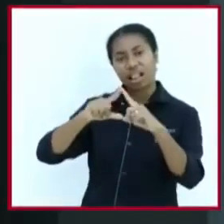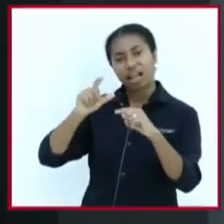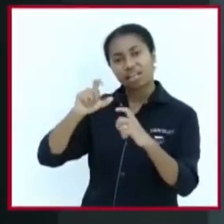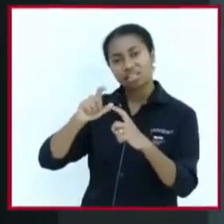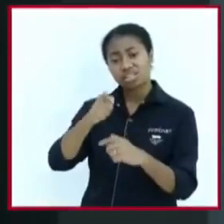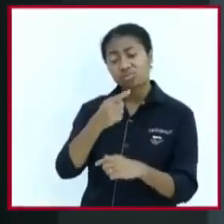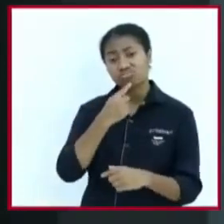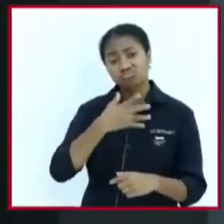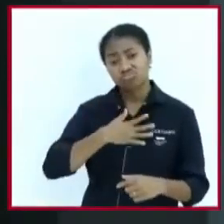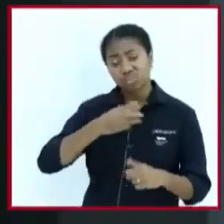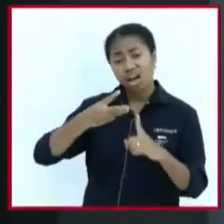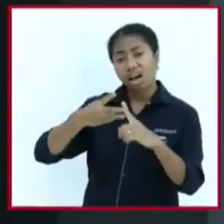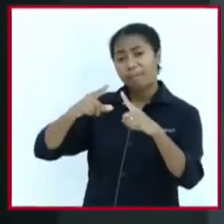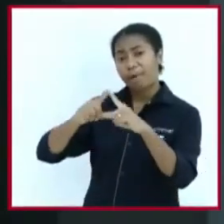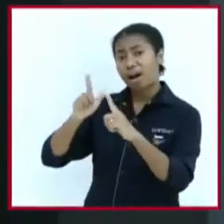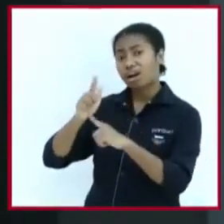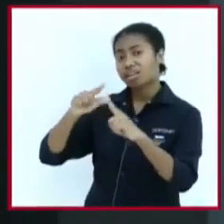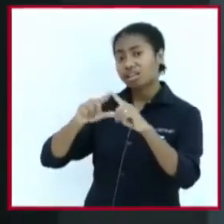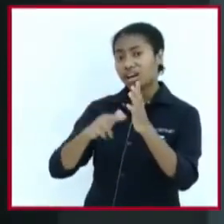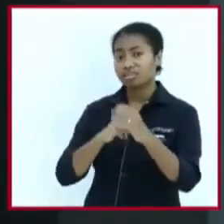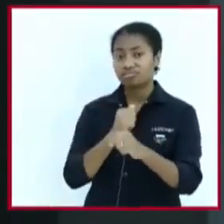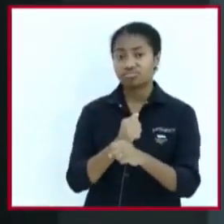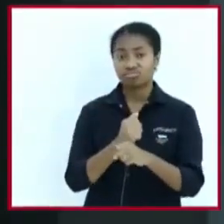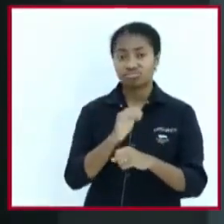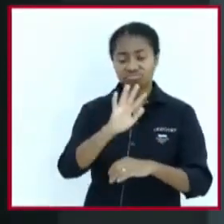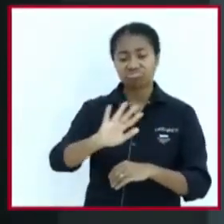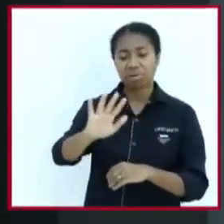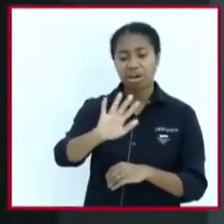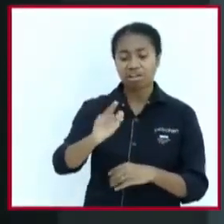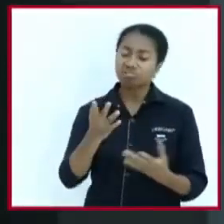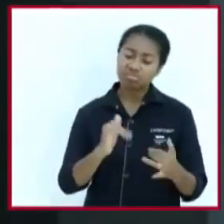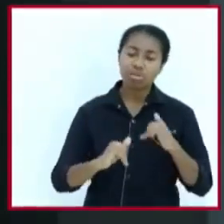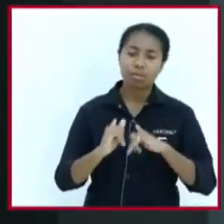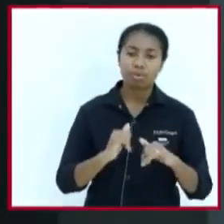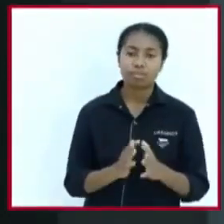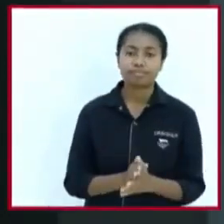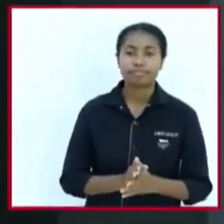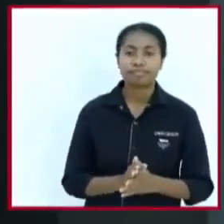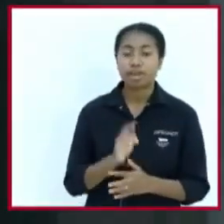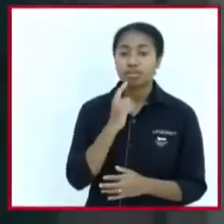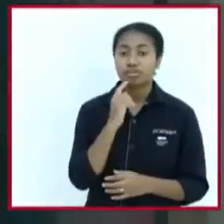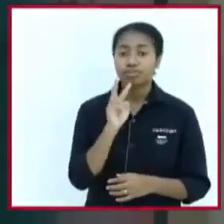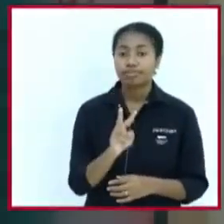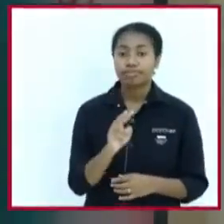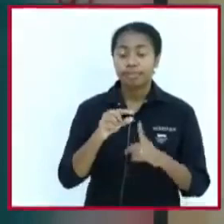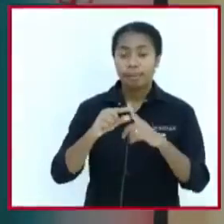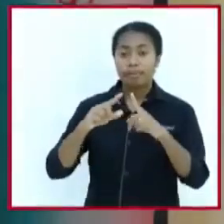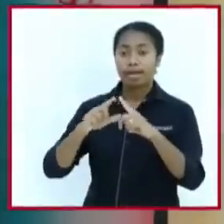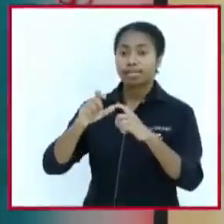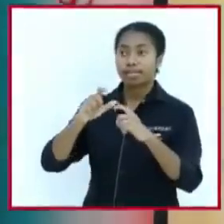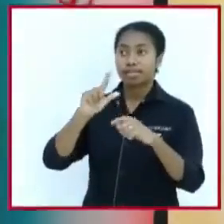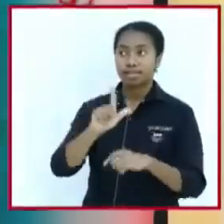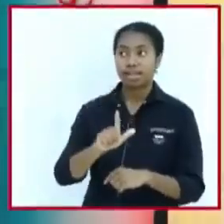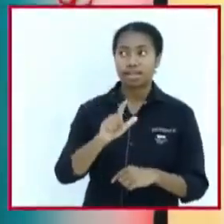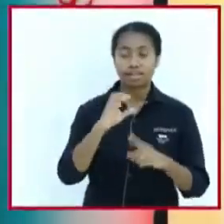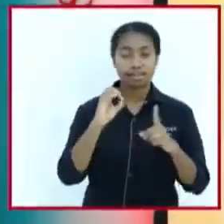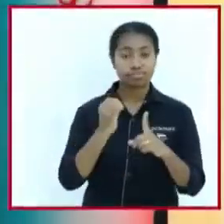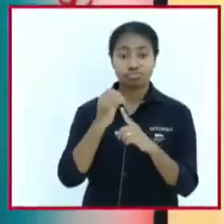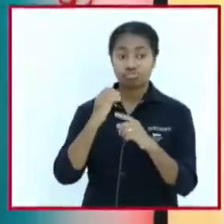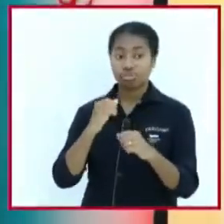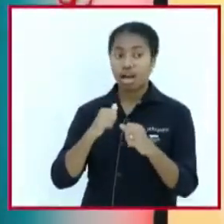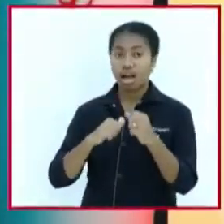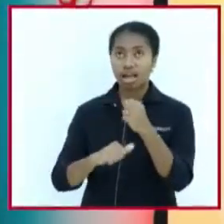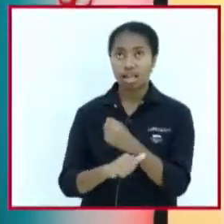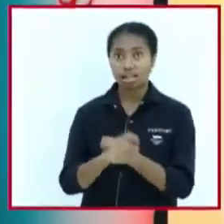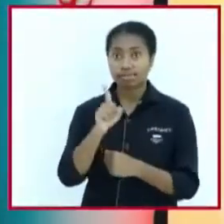hai hai 10 10 ayat 1/4 di dalam hukum Taurat hanya